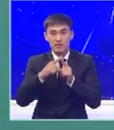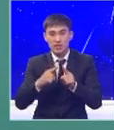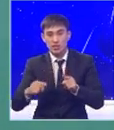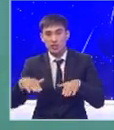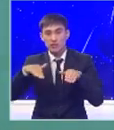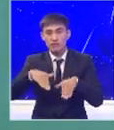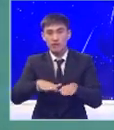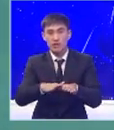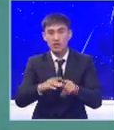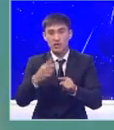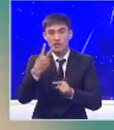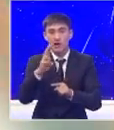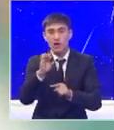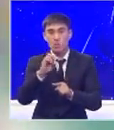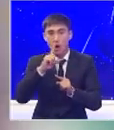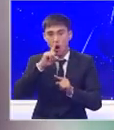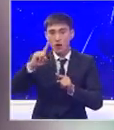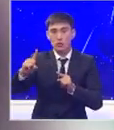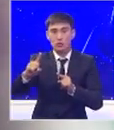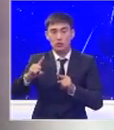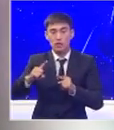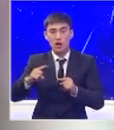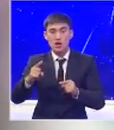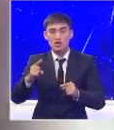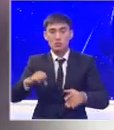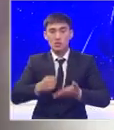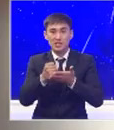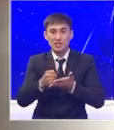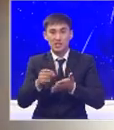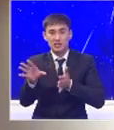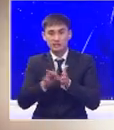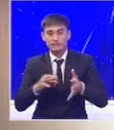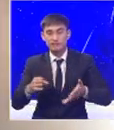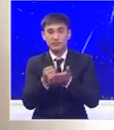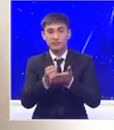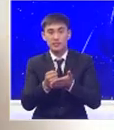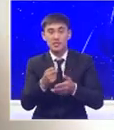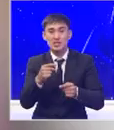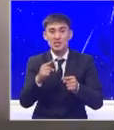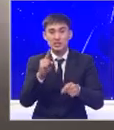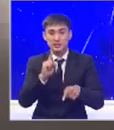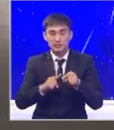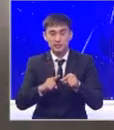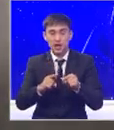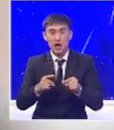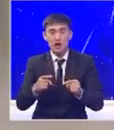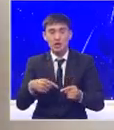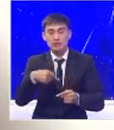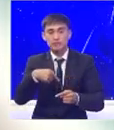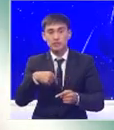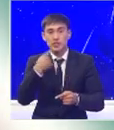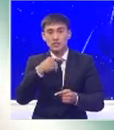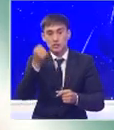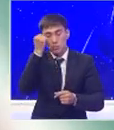от берега аж на целых два километра не подоспея во время спасателей и трагедии было бы не избежать уже на берегу Придя в себя спасенный смог